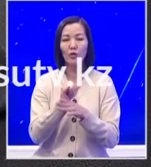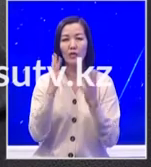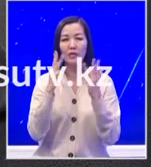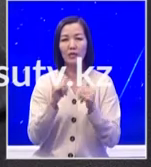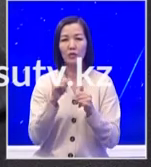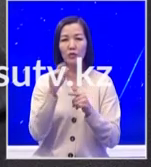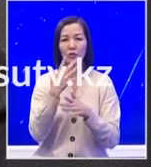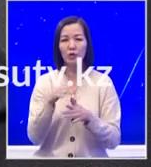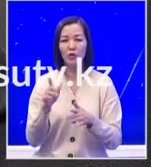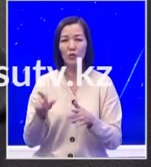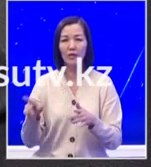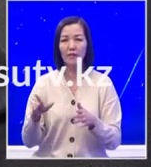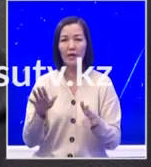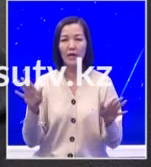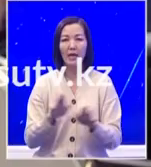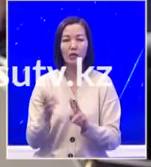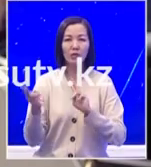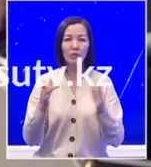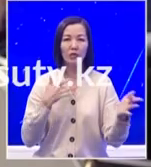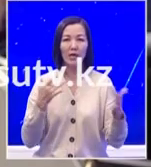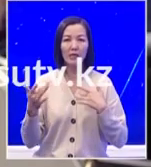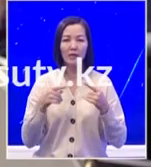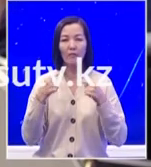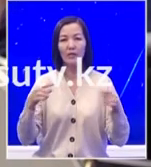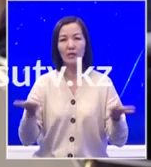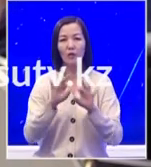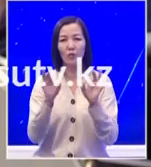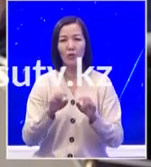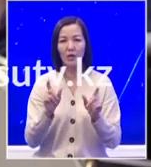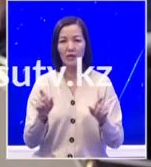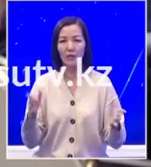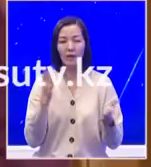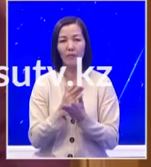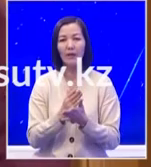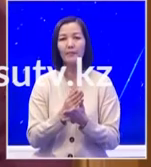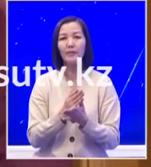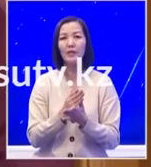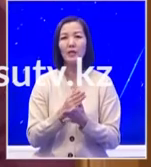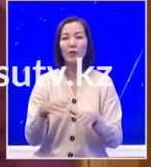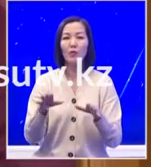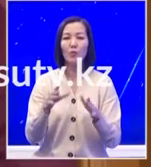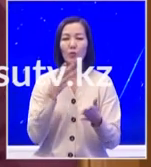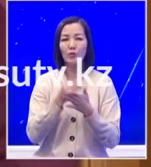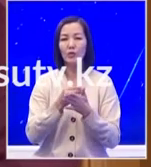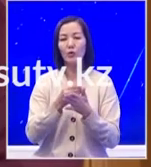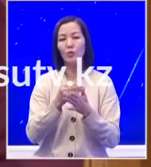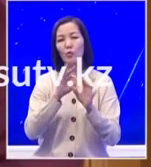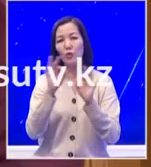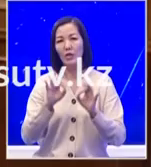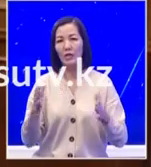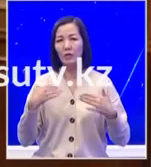150. Қатарында әнші, биші, актер және де тағы да басқа өнерпаздар бар. Олар жетісулықтарға өнерлерін